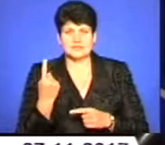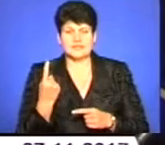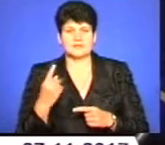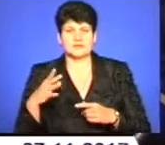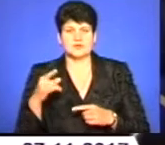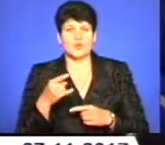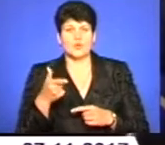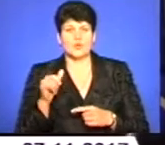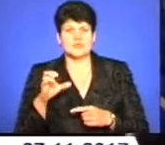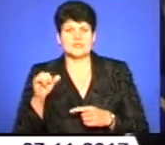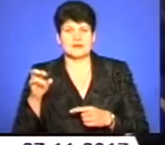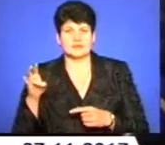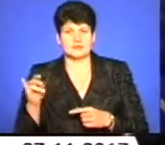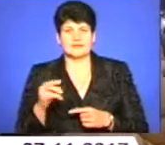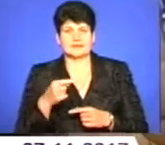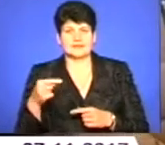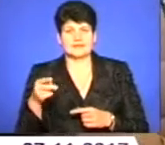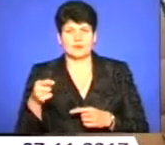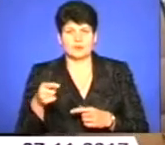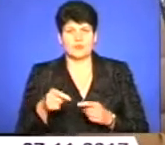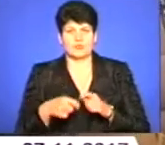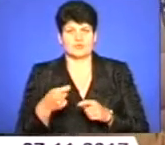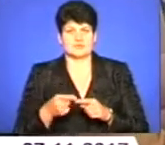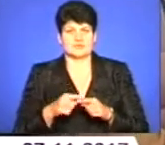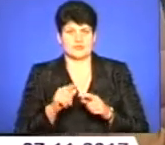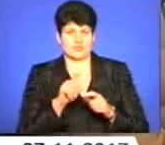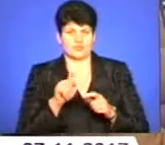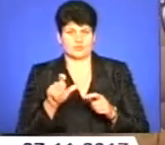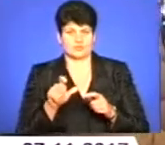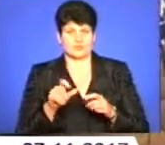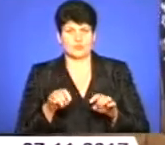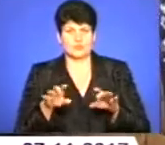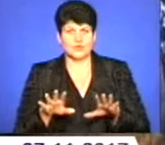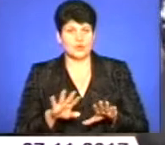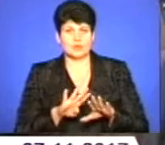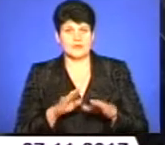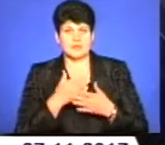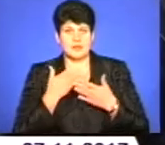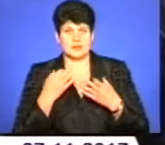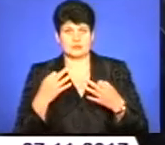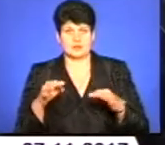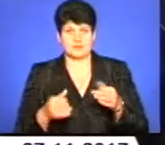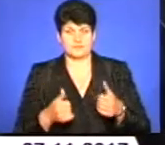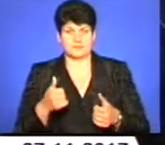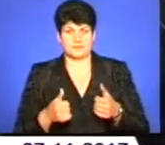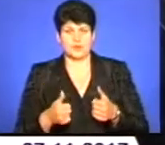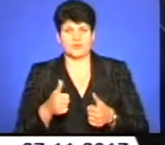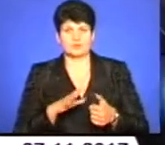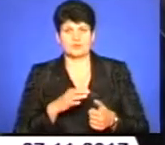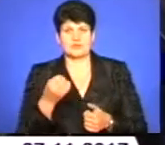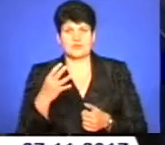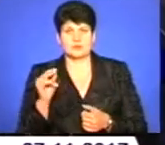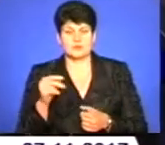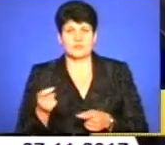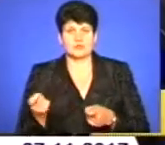маршруті «Гусятин-Тернопіль» порушив цей пункт постанови, і його мали б не допустити до конкурсу. Конкурс був 15 числа, ми подали